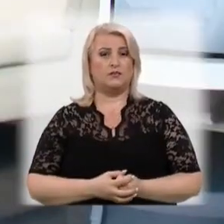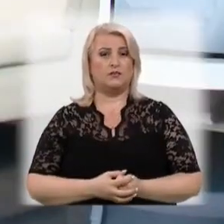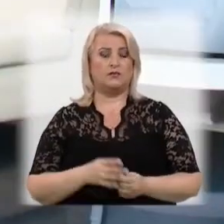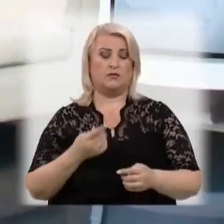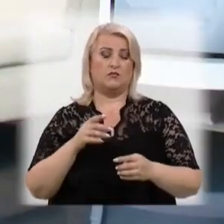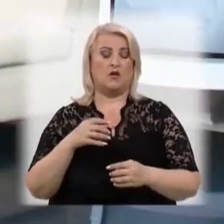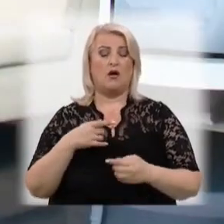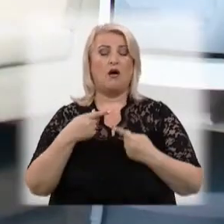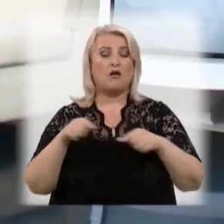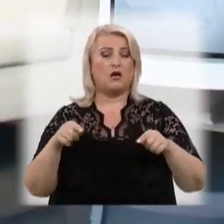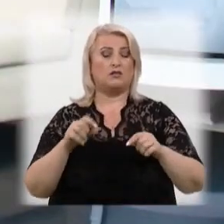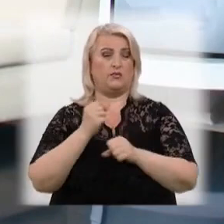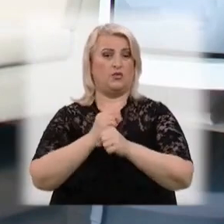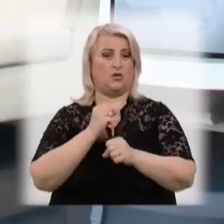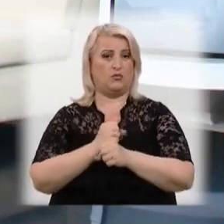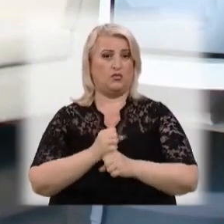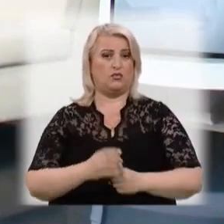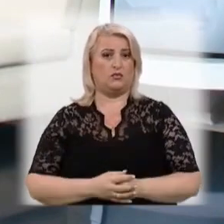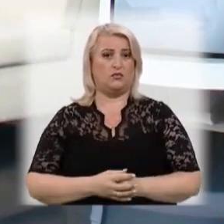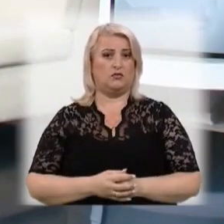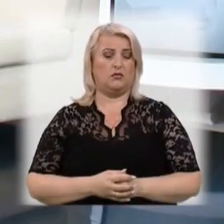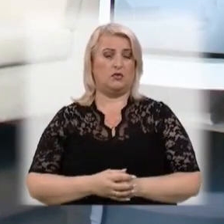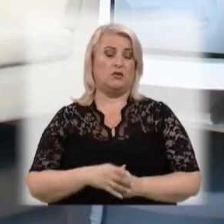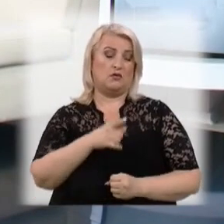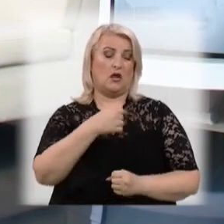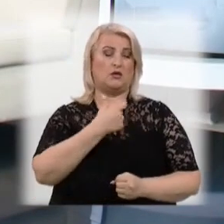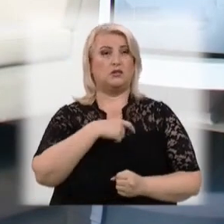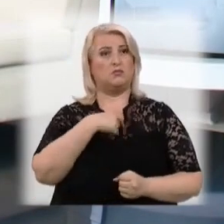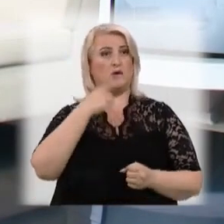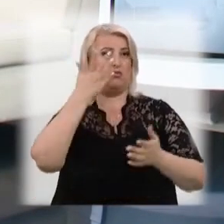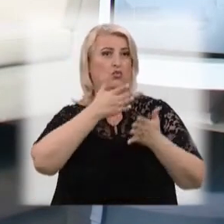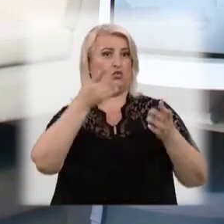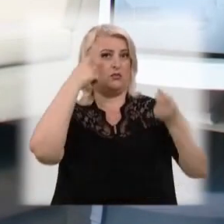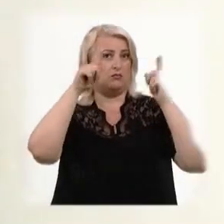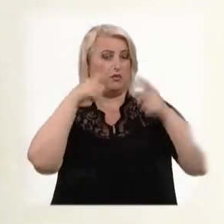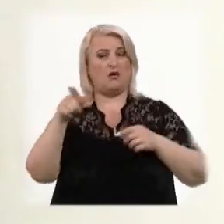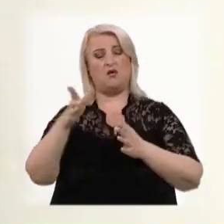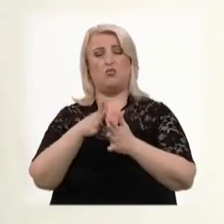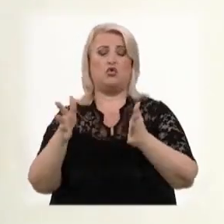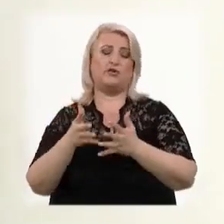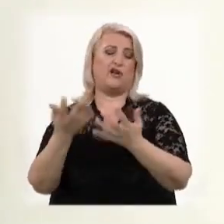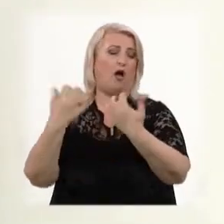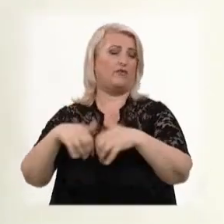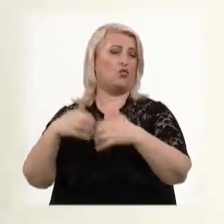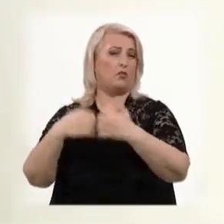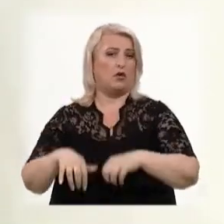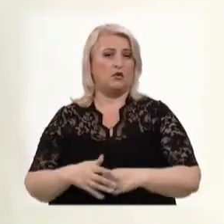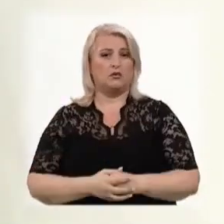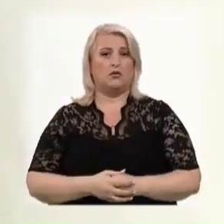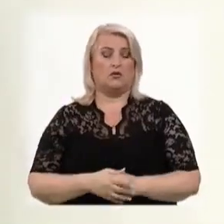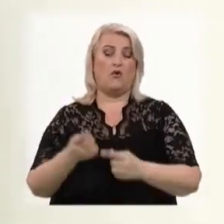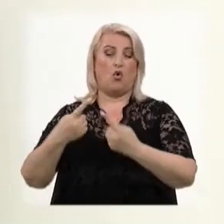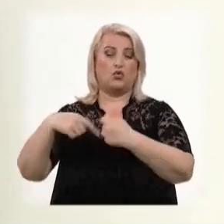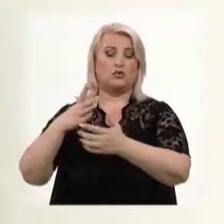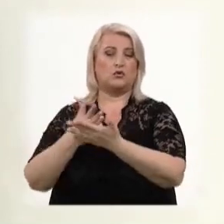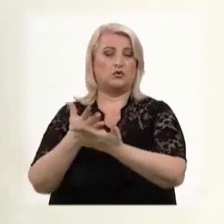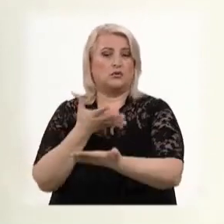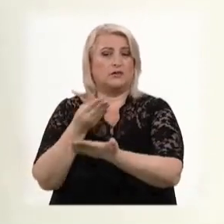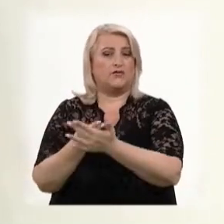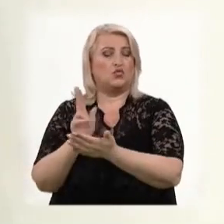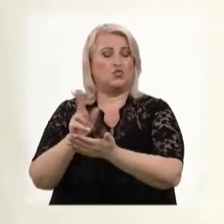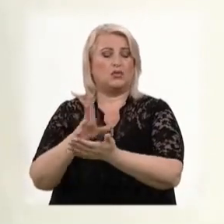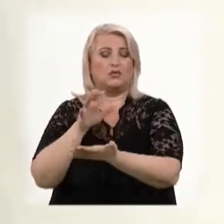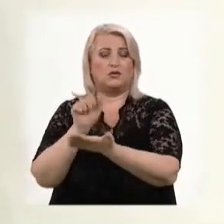abordare diferită Eu sunt mai șmecheră ca tu ești mai creativ vă agențiile mai ales agențiile au specific întotdeauna cineva a de